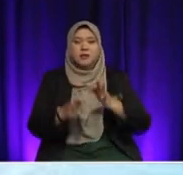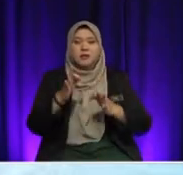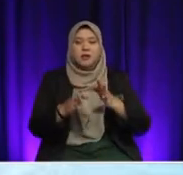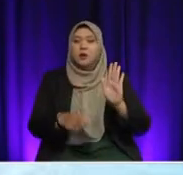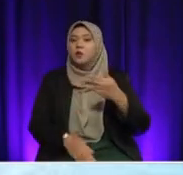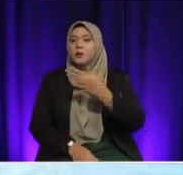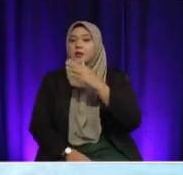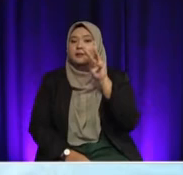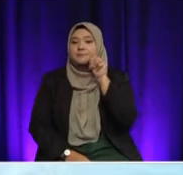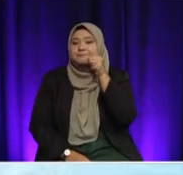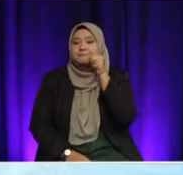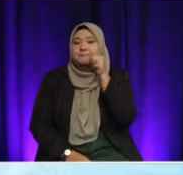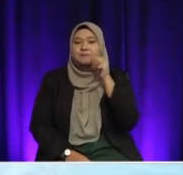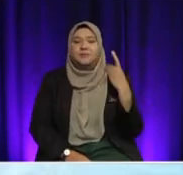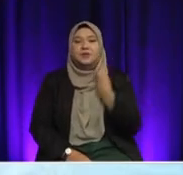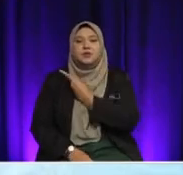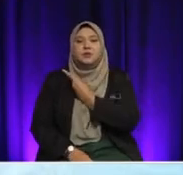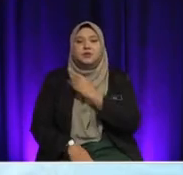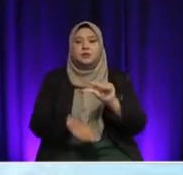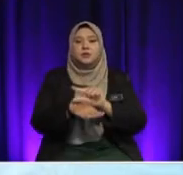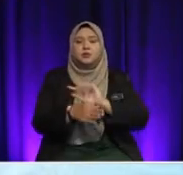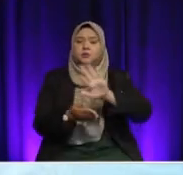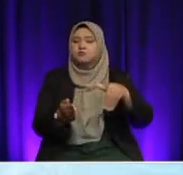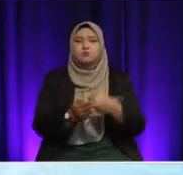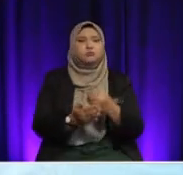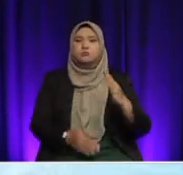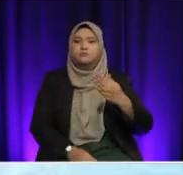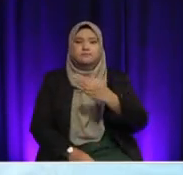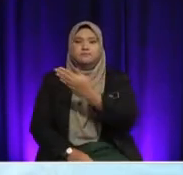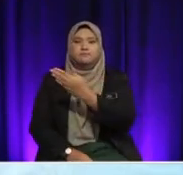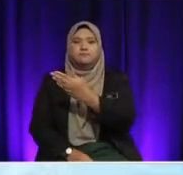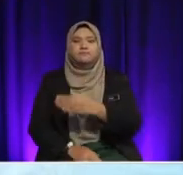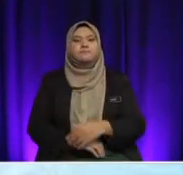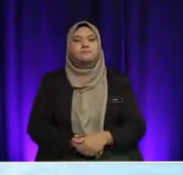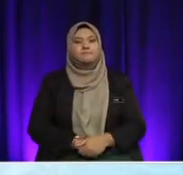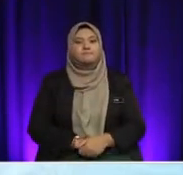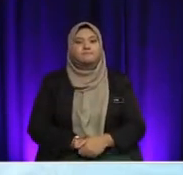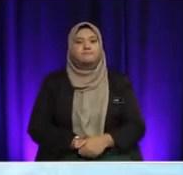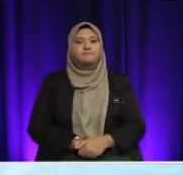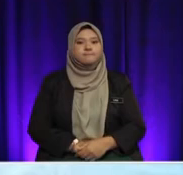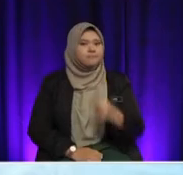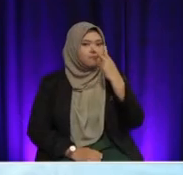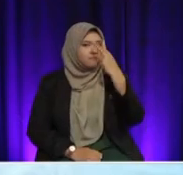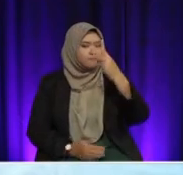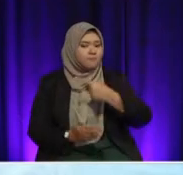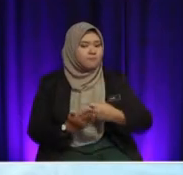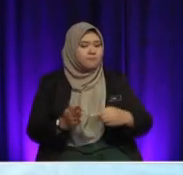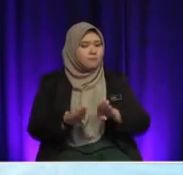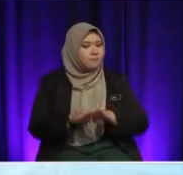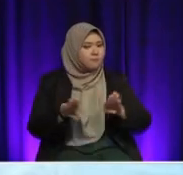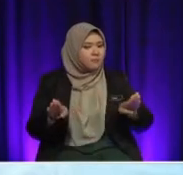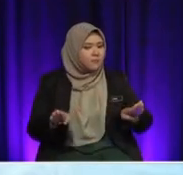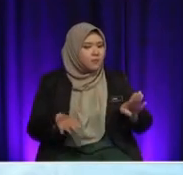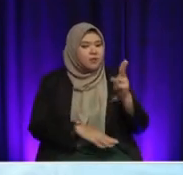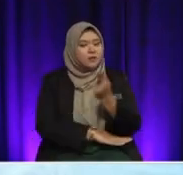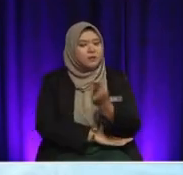jumpa setiap amali. Baik. Lepas tu yang istimewa sikit, kita ada kuadi dengan sudip. Tak adalah istimewa sangat. Tapi maksudnya tak semua